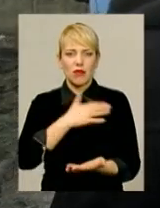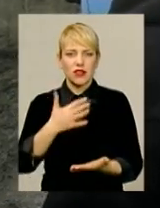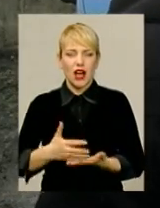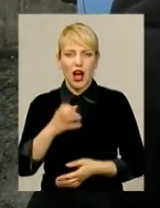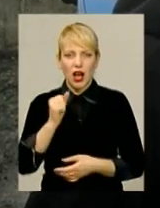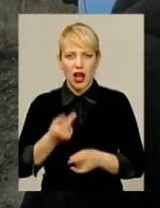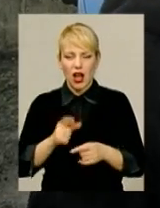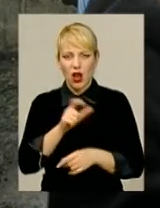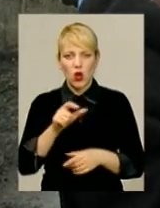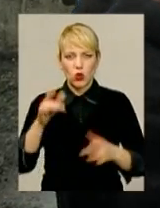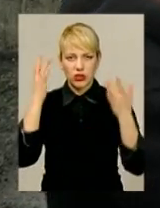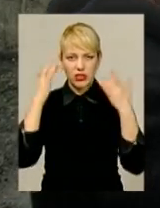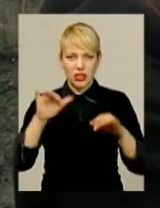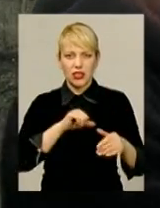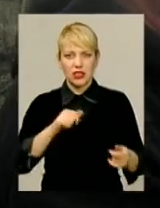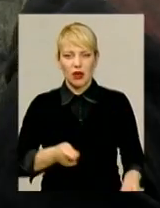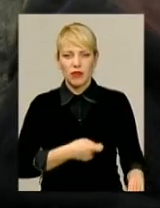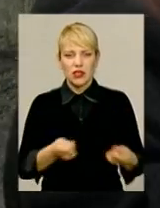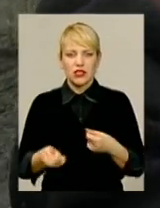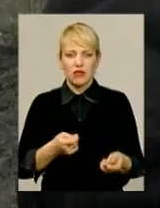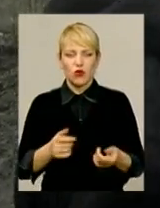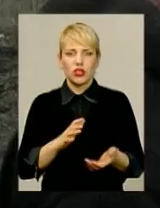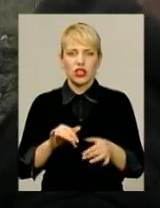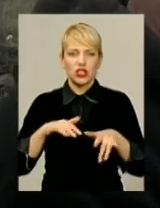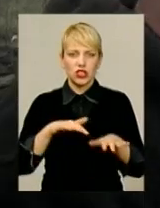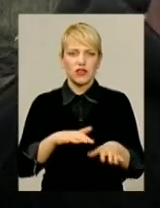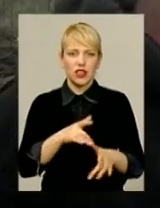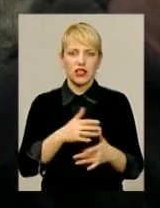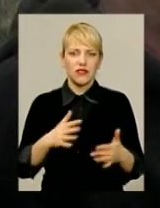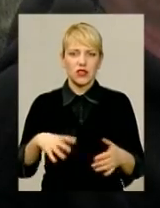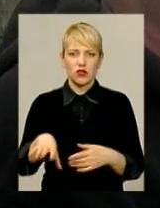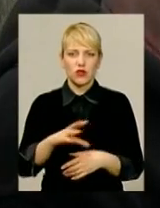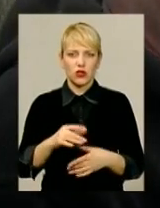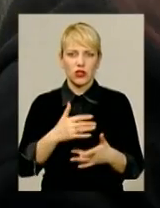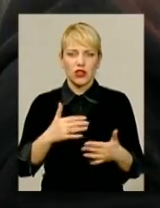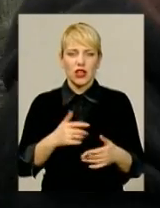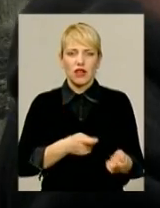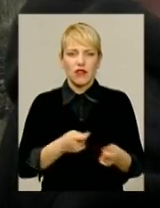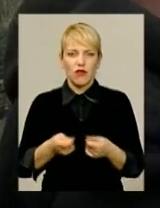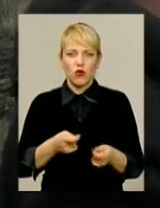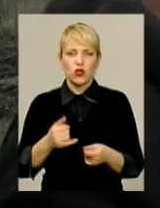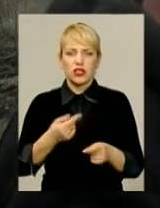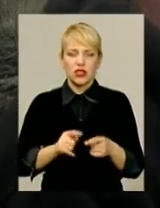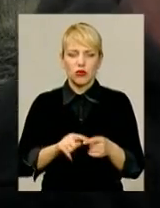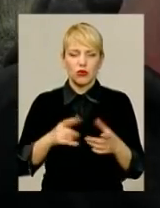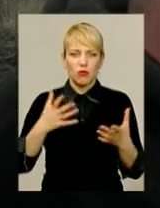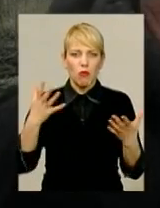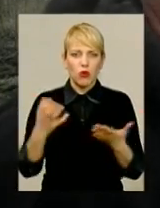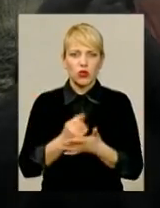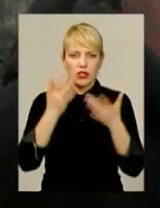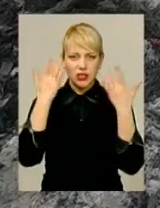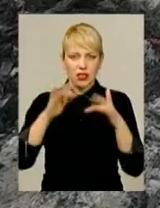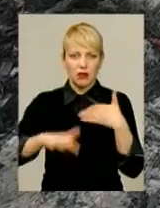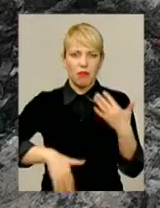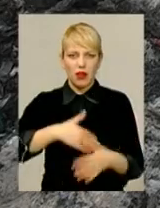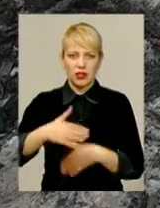стихійно завозять сміття, вивозять, ну і відходи, і швейні, і дідько не знає, всяку всячину вивозять, і воно стихійно робиться тут вже, типа